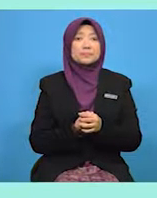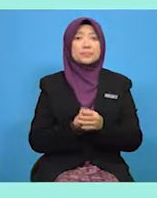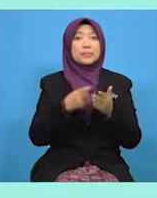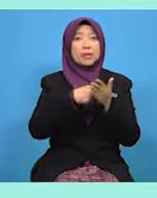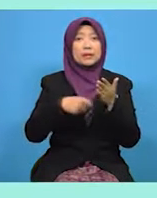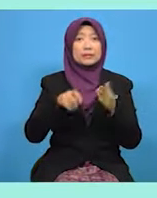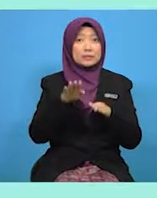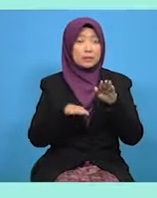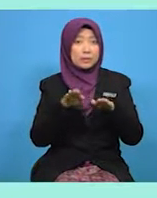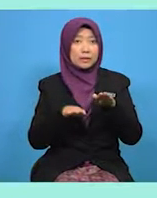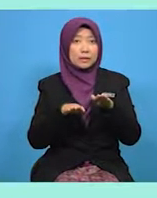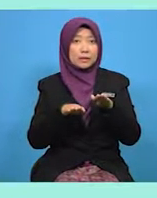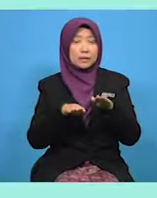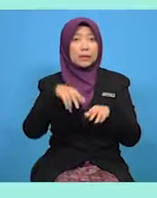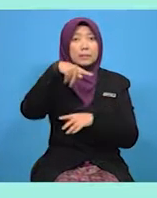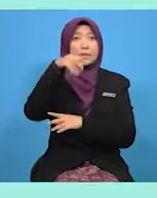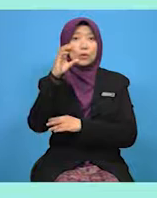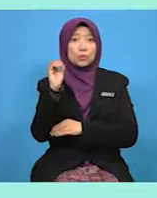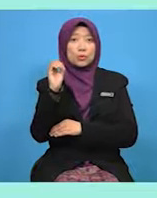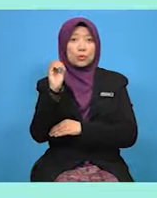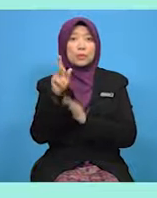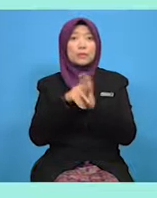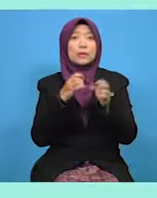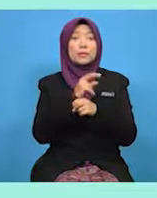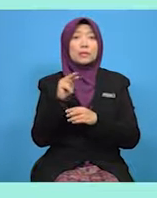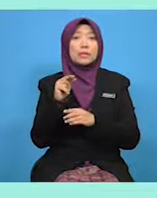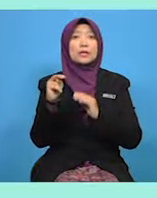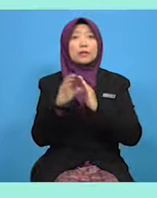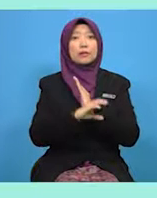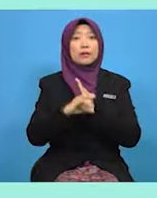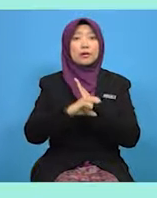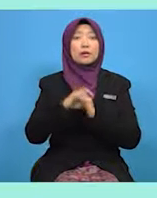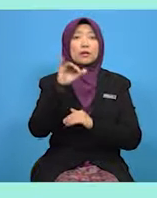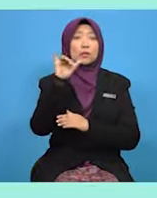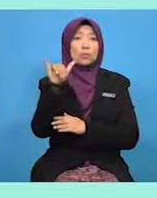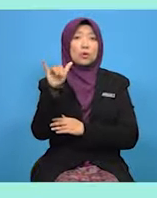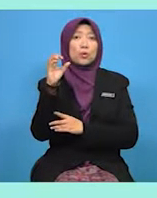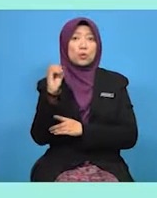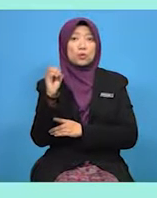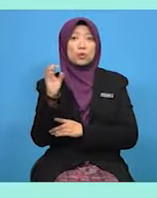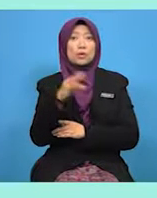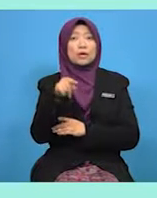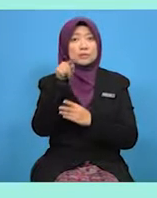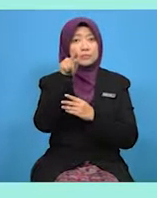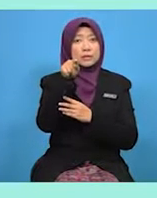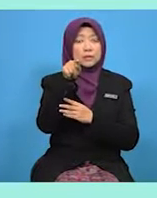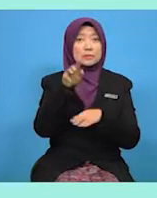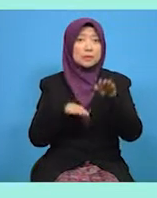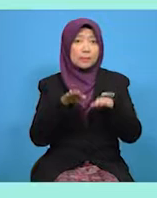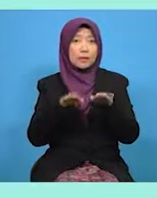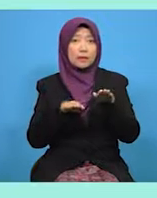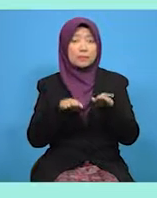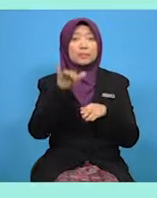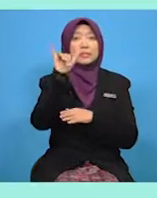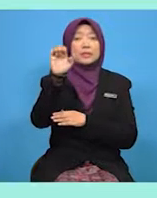Harga keseimbangan pada P kosong, pendapatan negara pada Y kosong dan titik keseimbangan pada